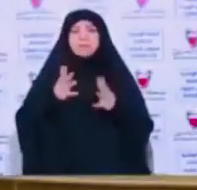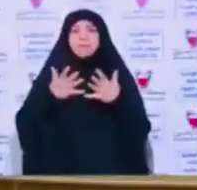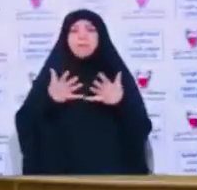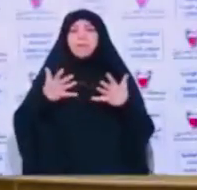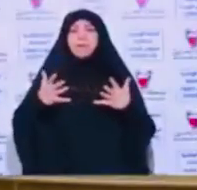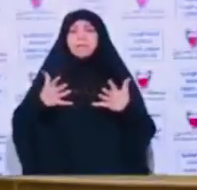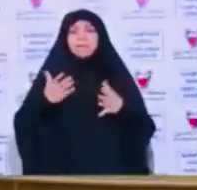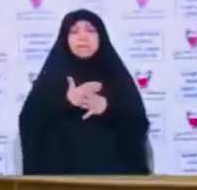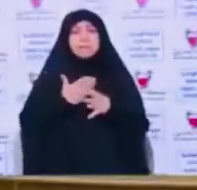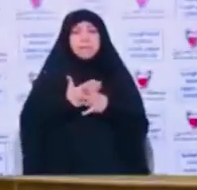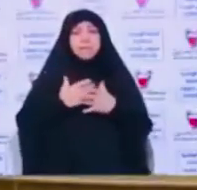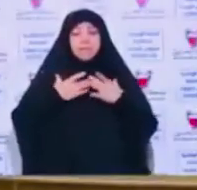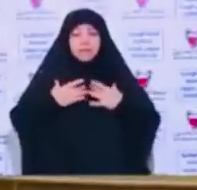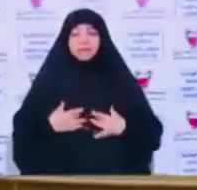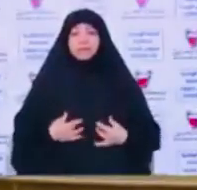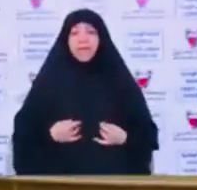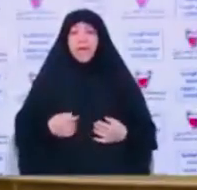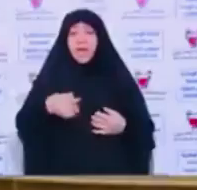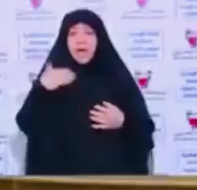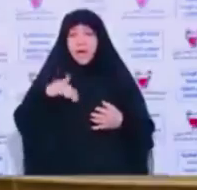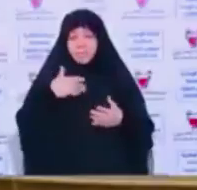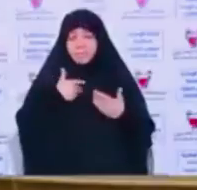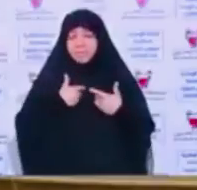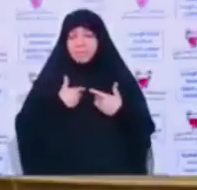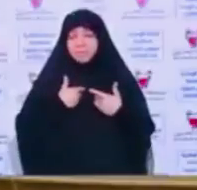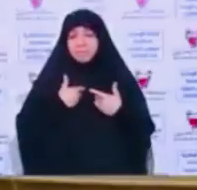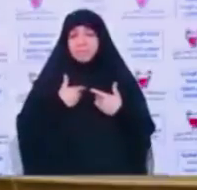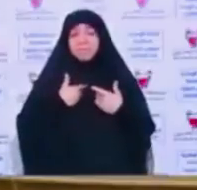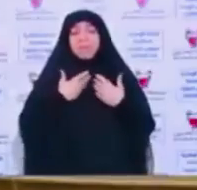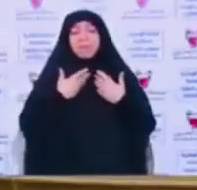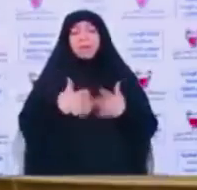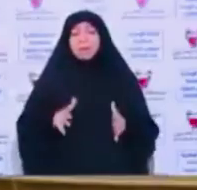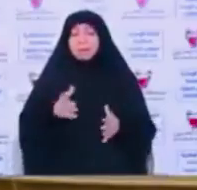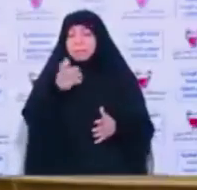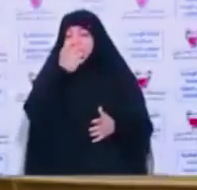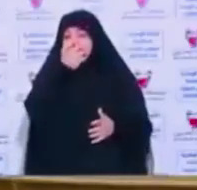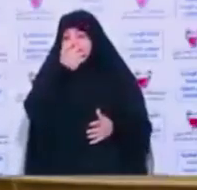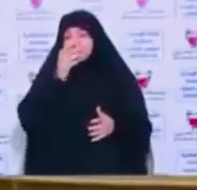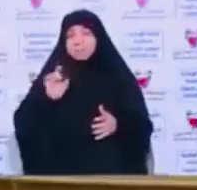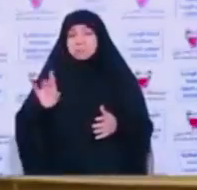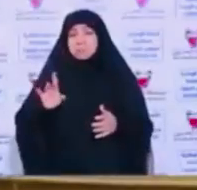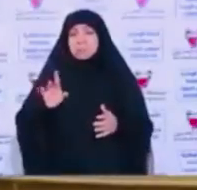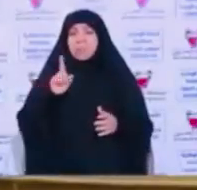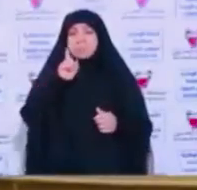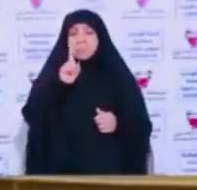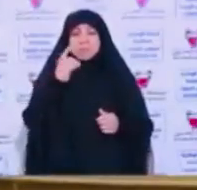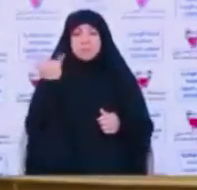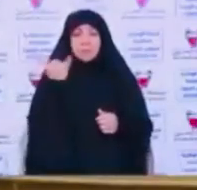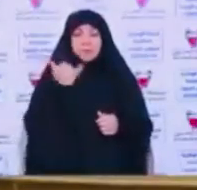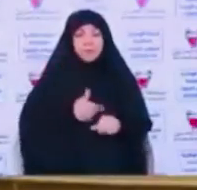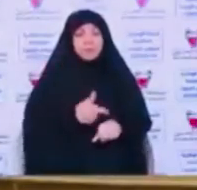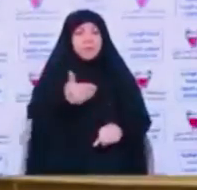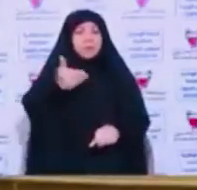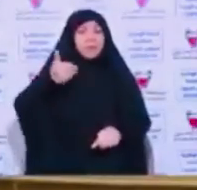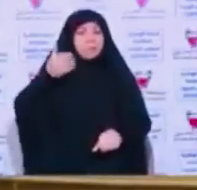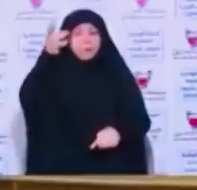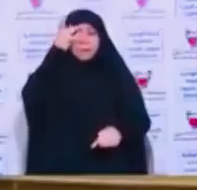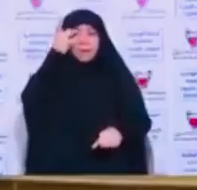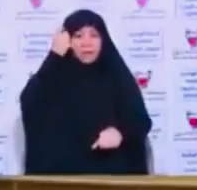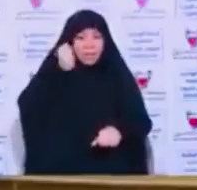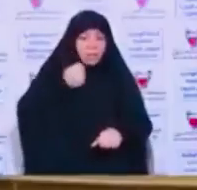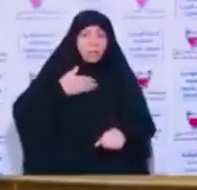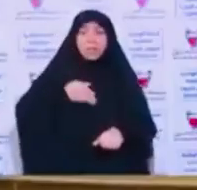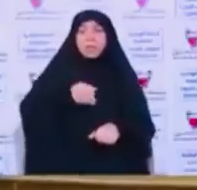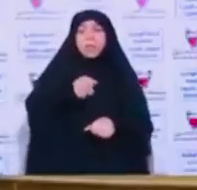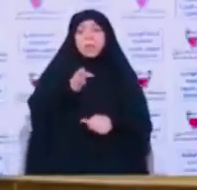حتى من احتياجه لا سمح الله إلى الجهاز التنفسي. فهي فعلا تساعد جسم الإنسان أو جسم المريض